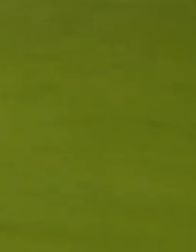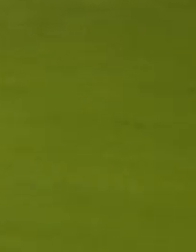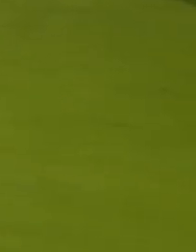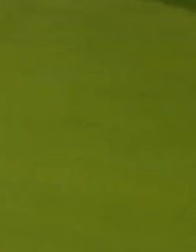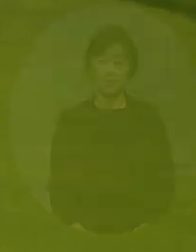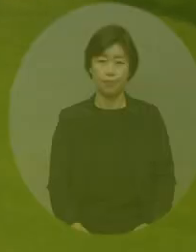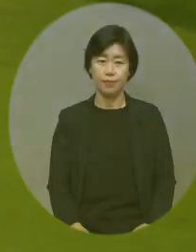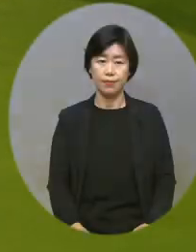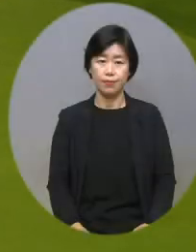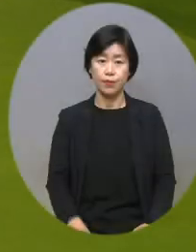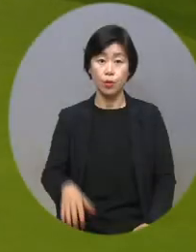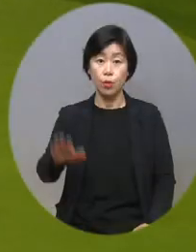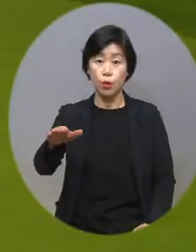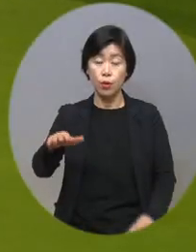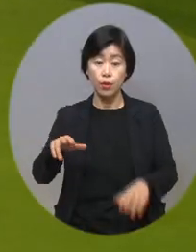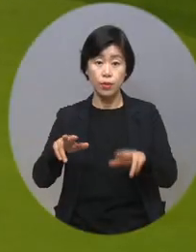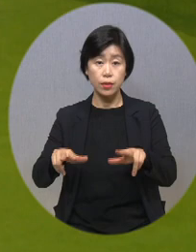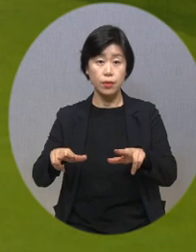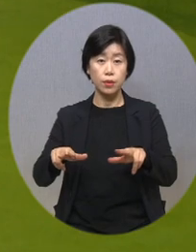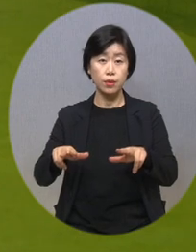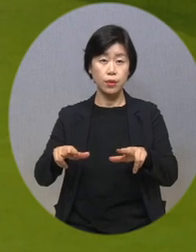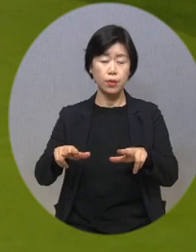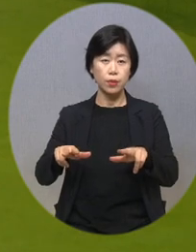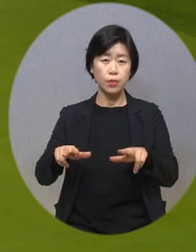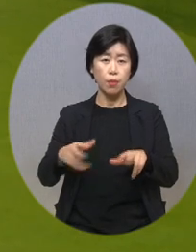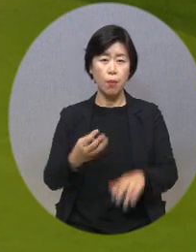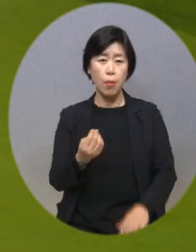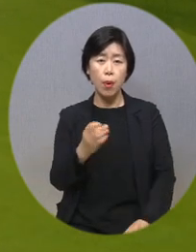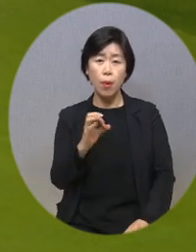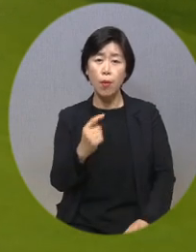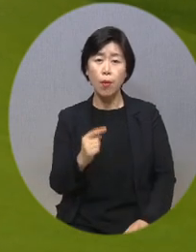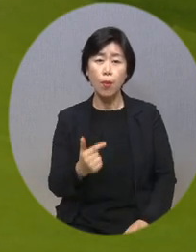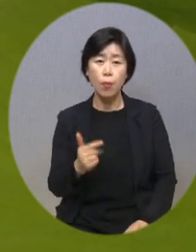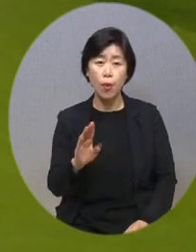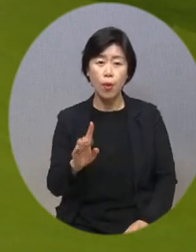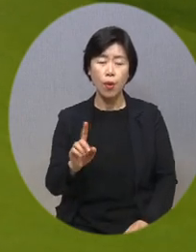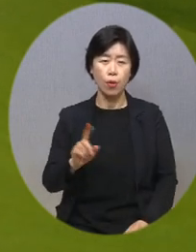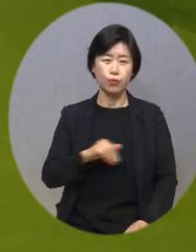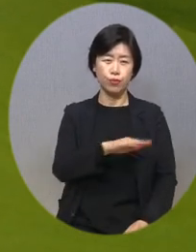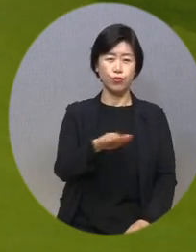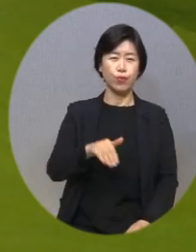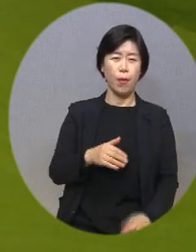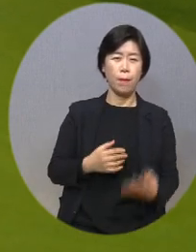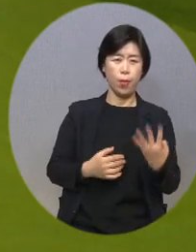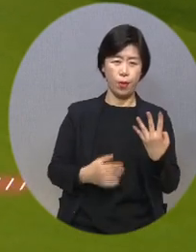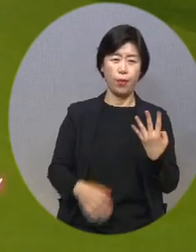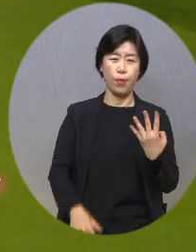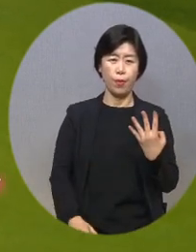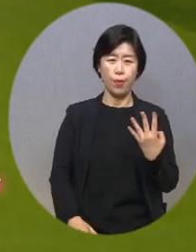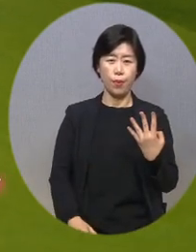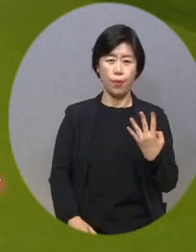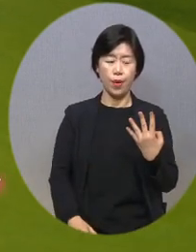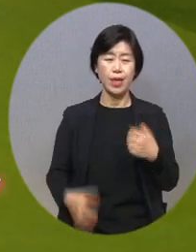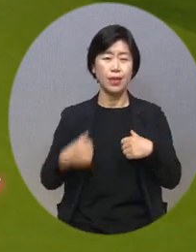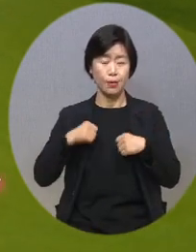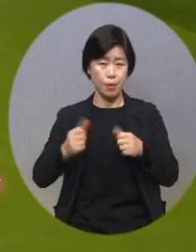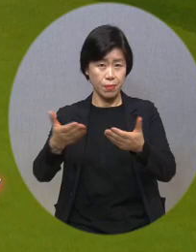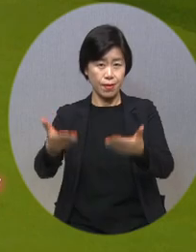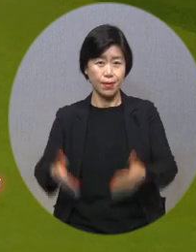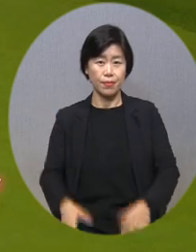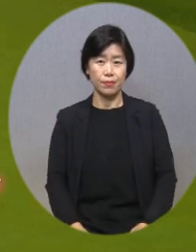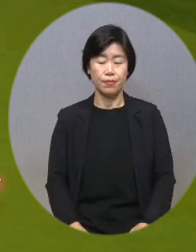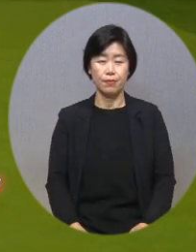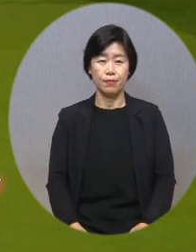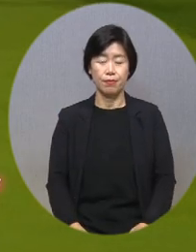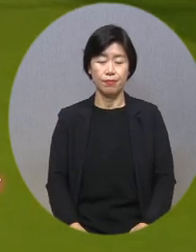왜 언니 지금 우리가 몇 원이죠? 우리는 포온 다섯 번 치셨어요. 아 포온 기부업 드립니다.